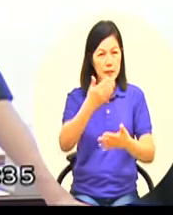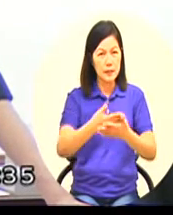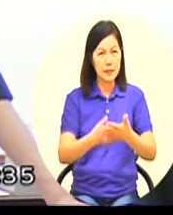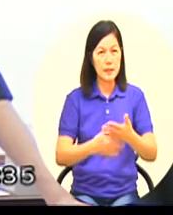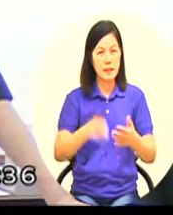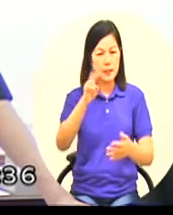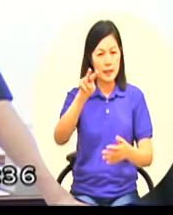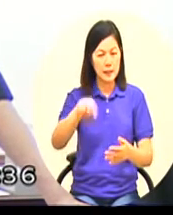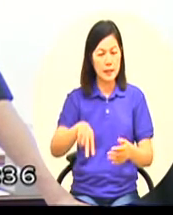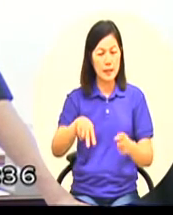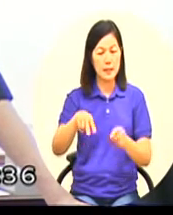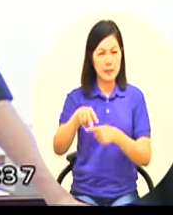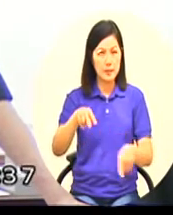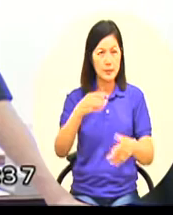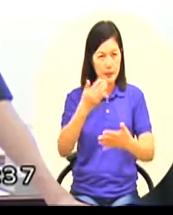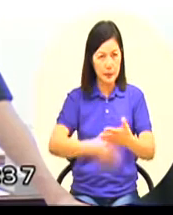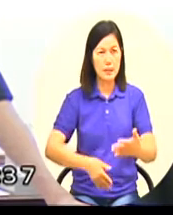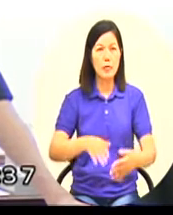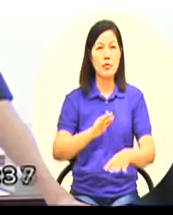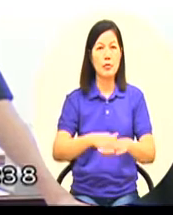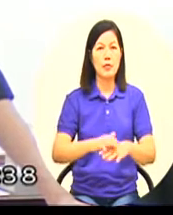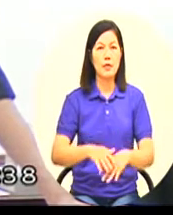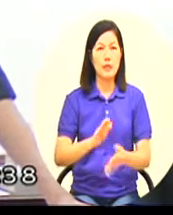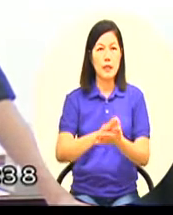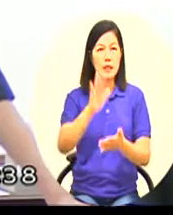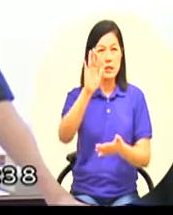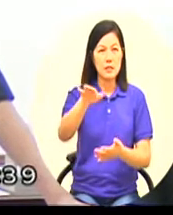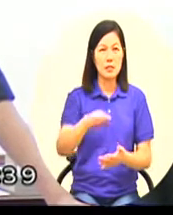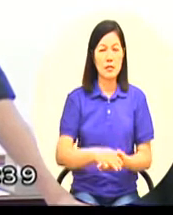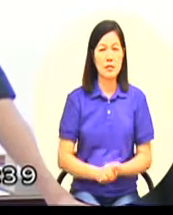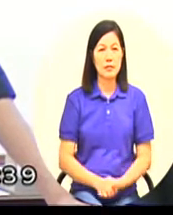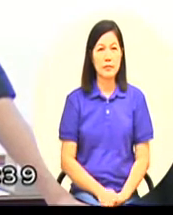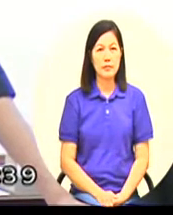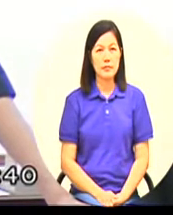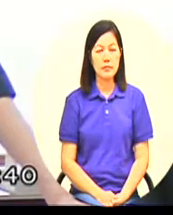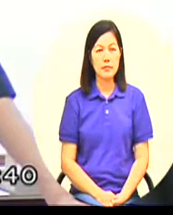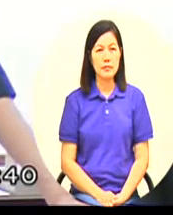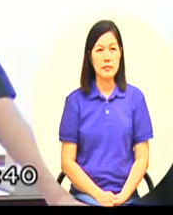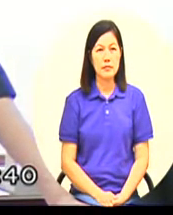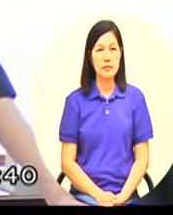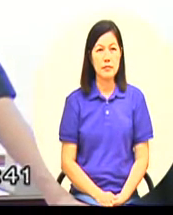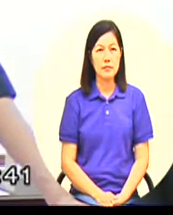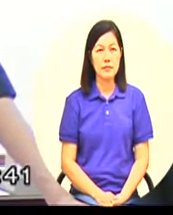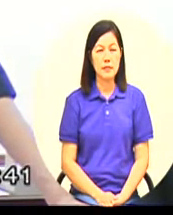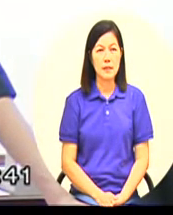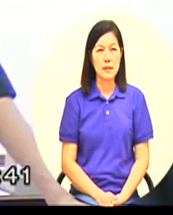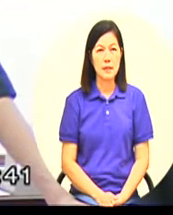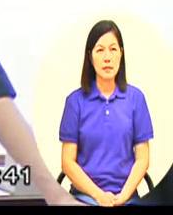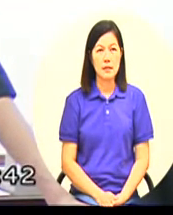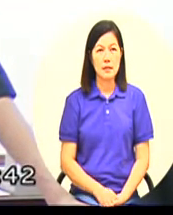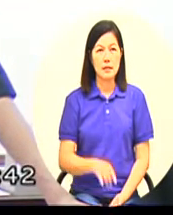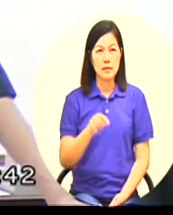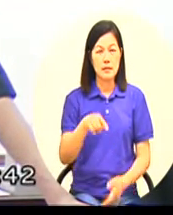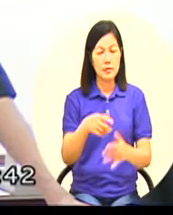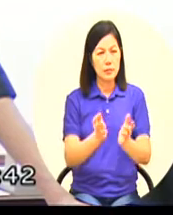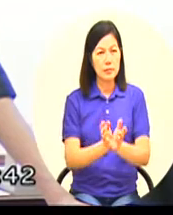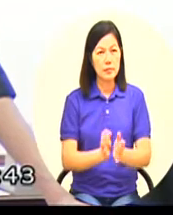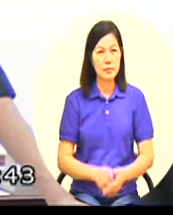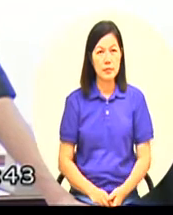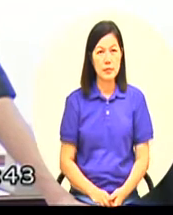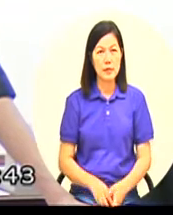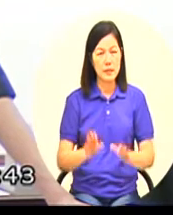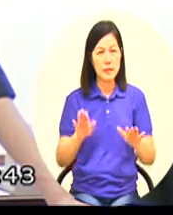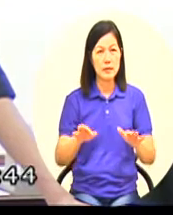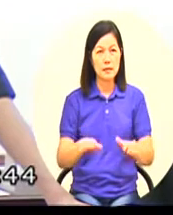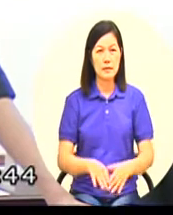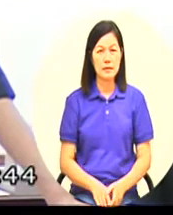少2000个医生，你将来医院才有办法去做这样的排班嘛。所以这个部分目前